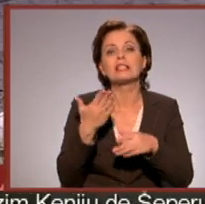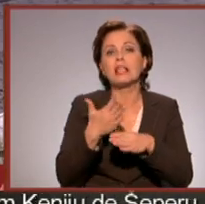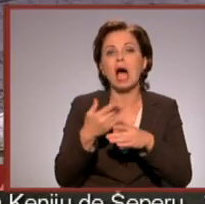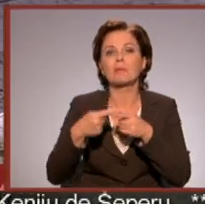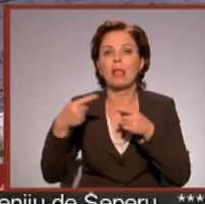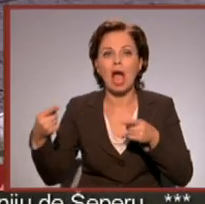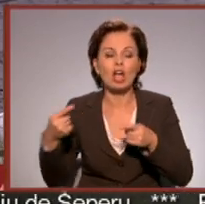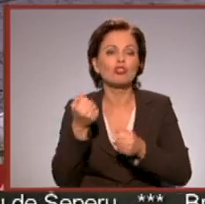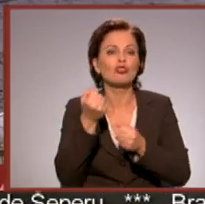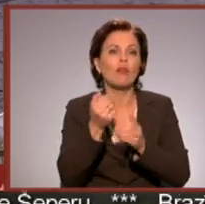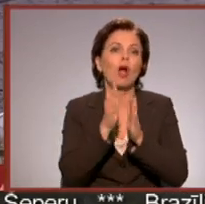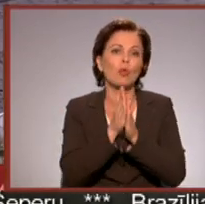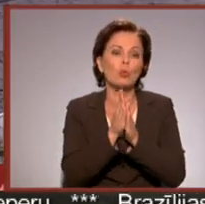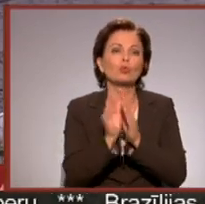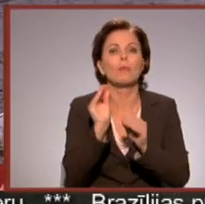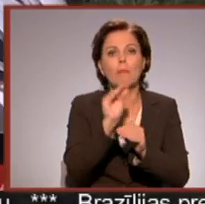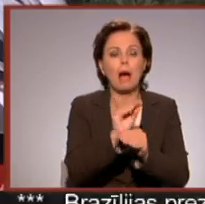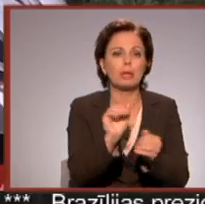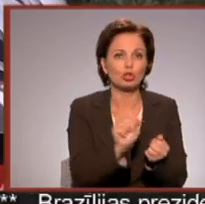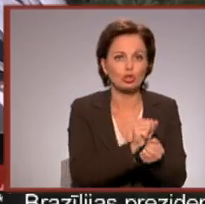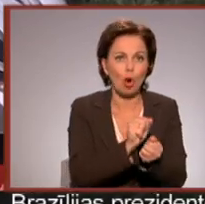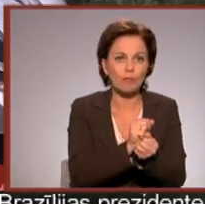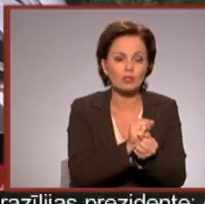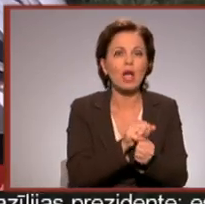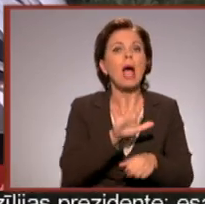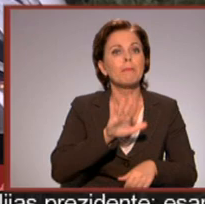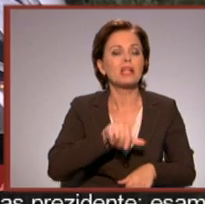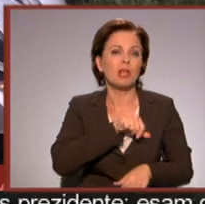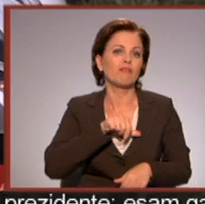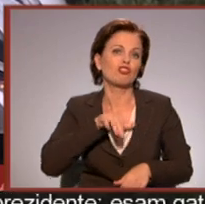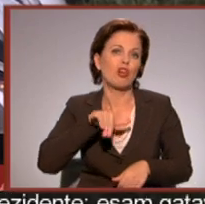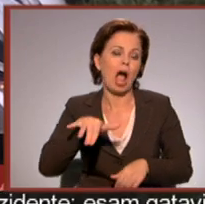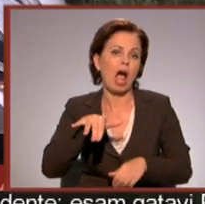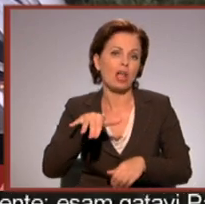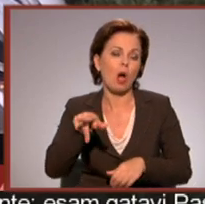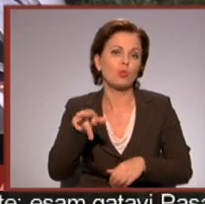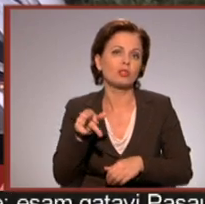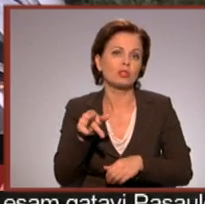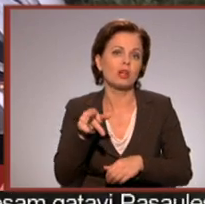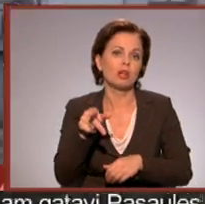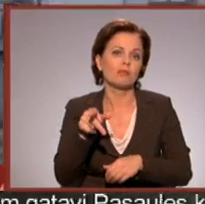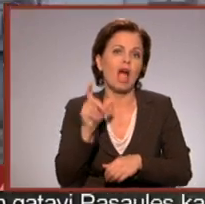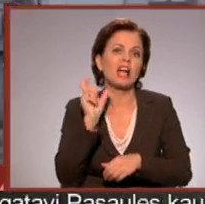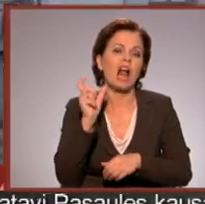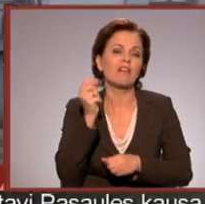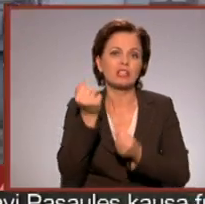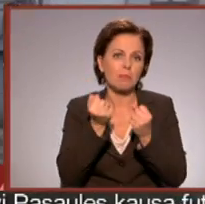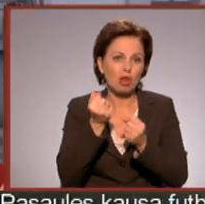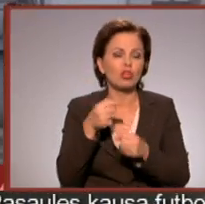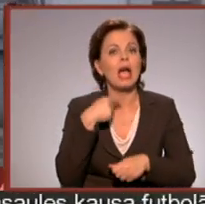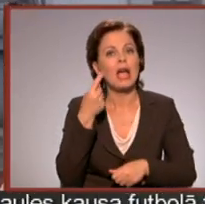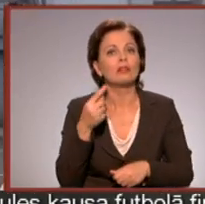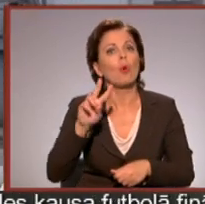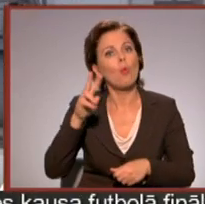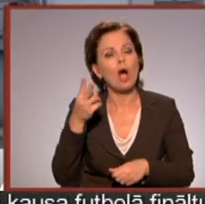šoferim tika palūgts uzrādīt papildus dokumentus. Pēc tiem viņš devās uz transporta līdzekļa kabīni. Teica, ka jāiet ārā, jāveic